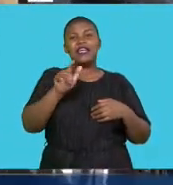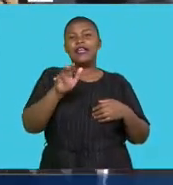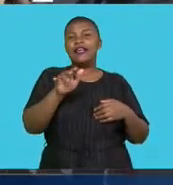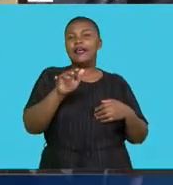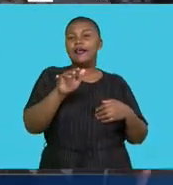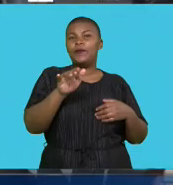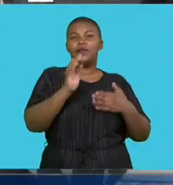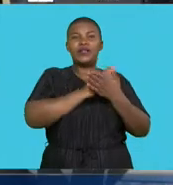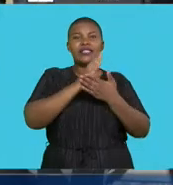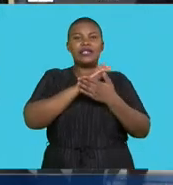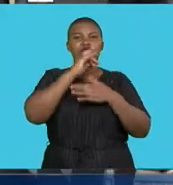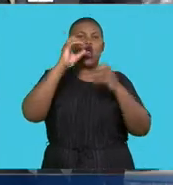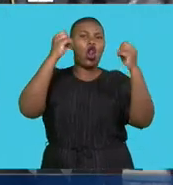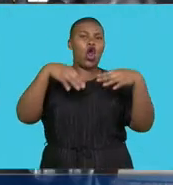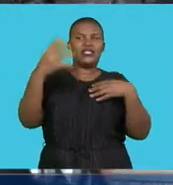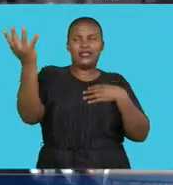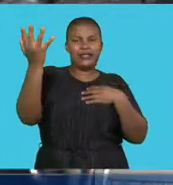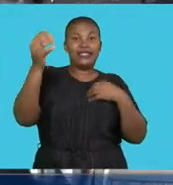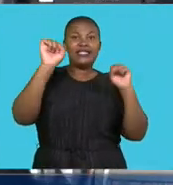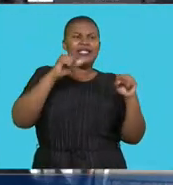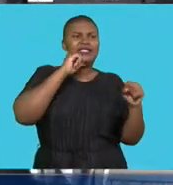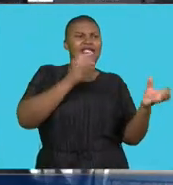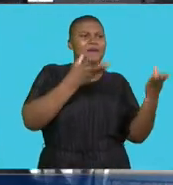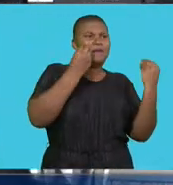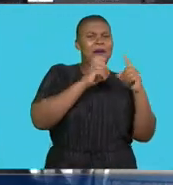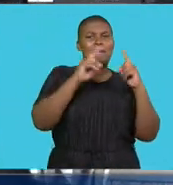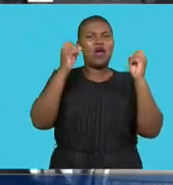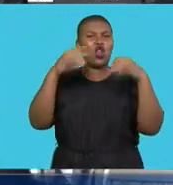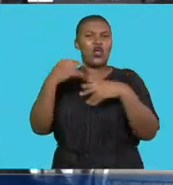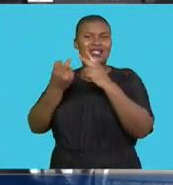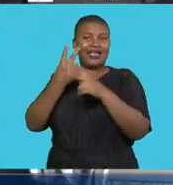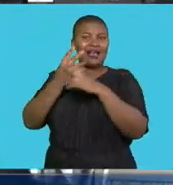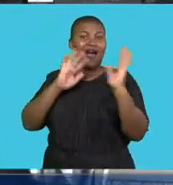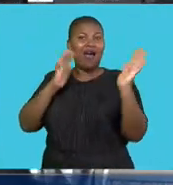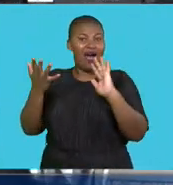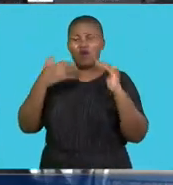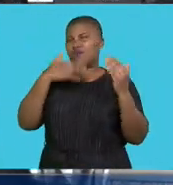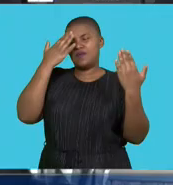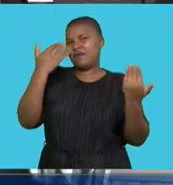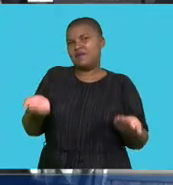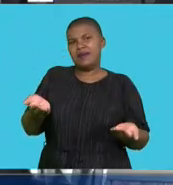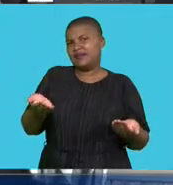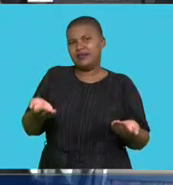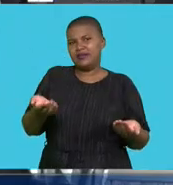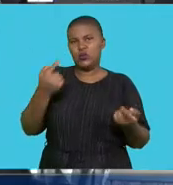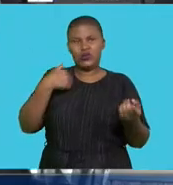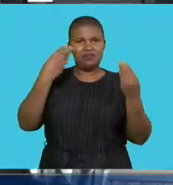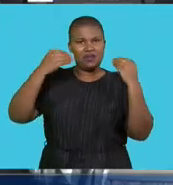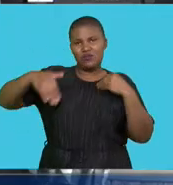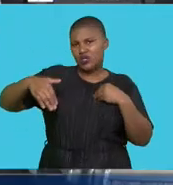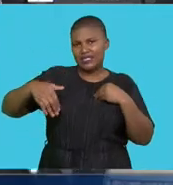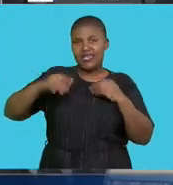khona lapho aye alahleka khona, wona bese watholakela alahlekile. Ukuthi kanjani angakabi ngakithi thina